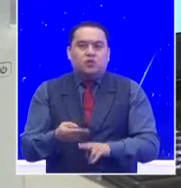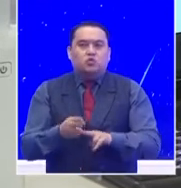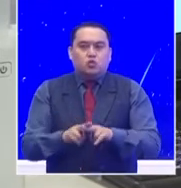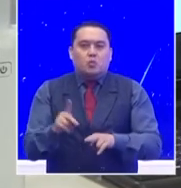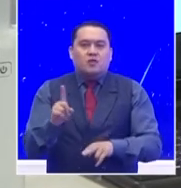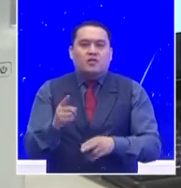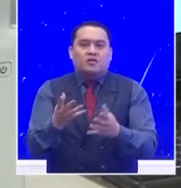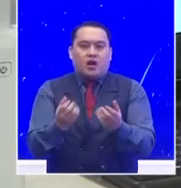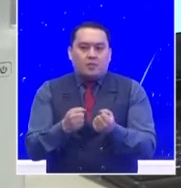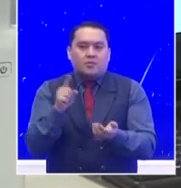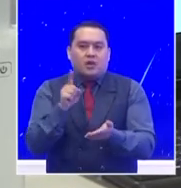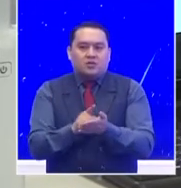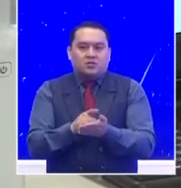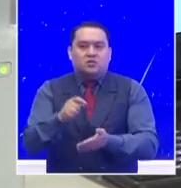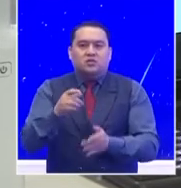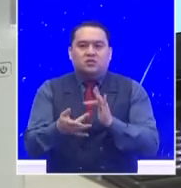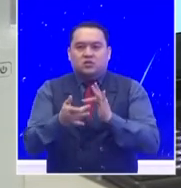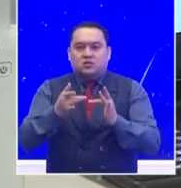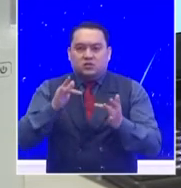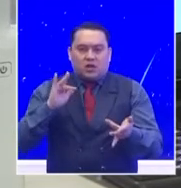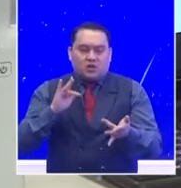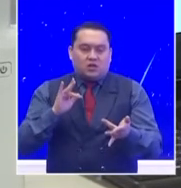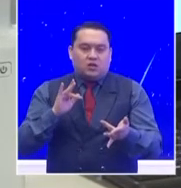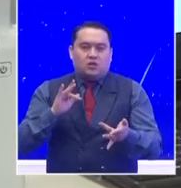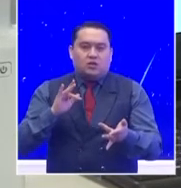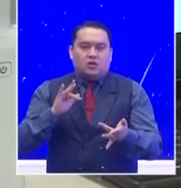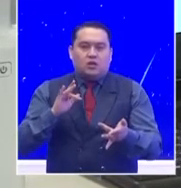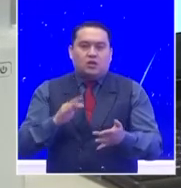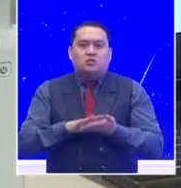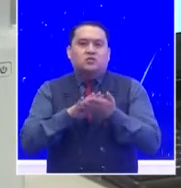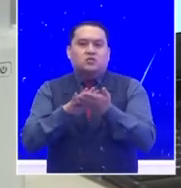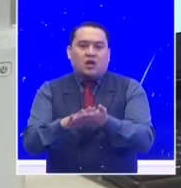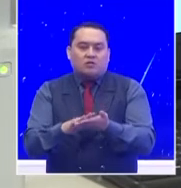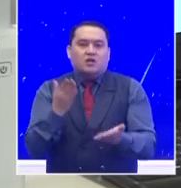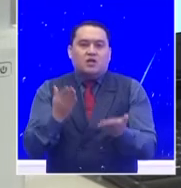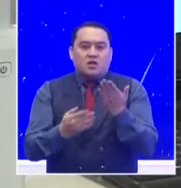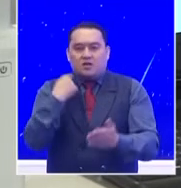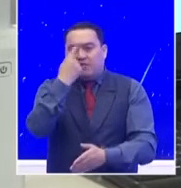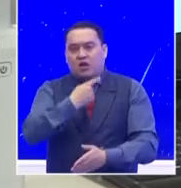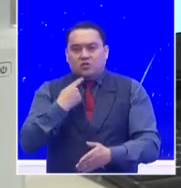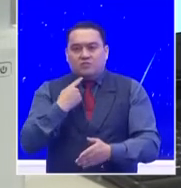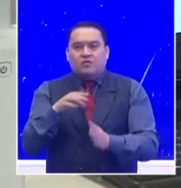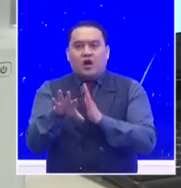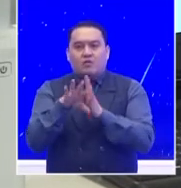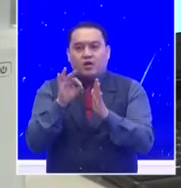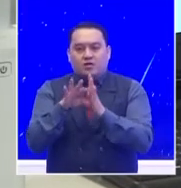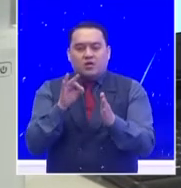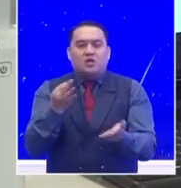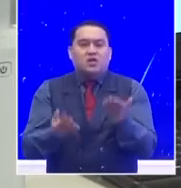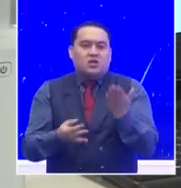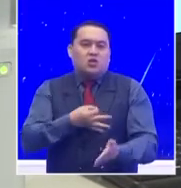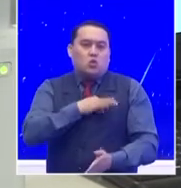чтобы его получить, вы должны будете зайти на сайт pki.gov.kz, подать заявку. Если вы физическое лицо, выбираете физическое лицо.